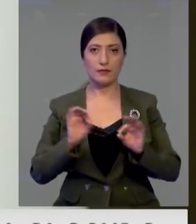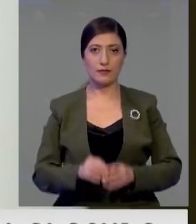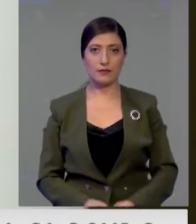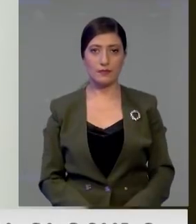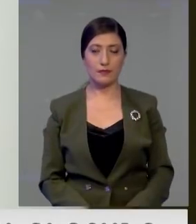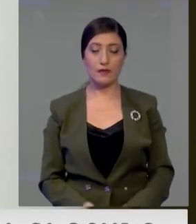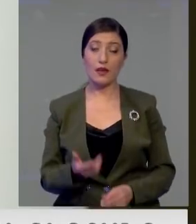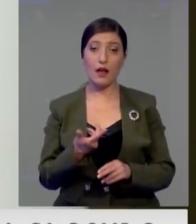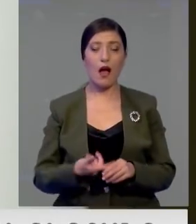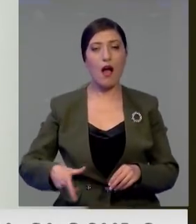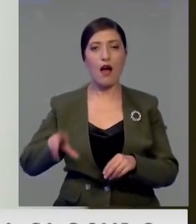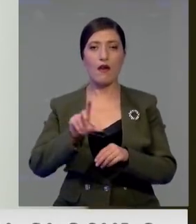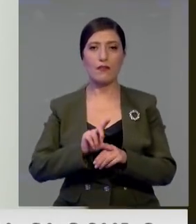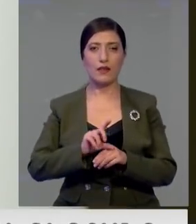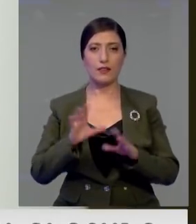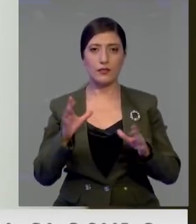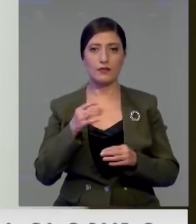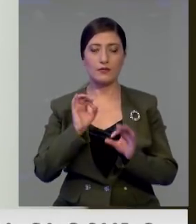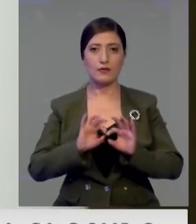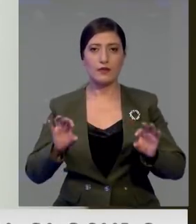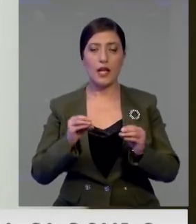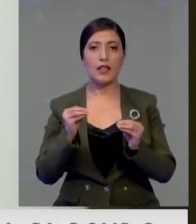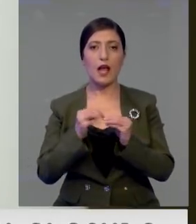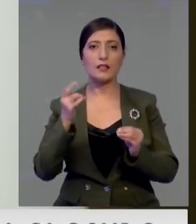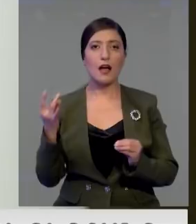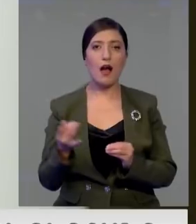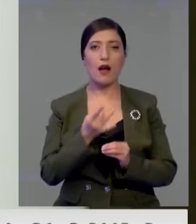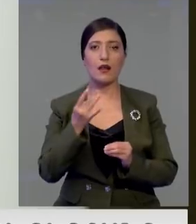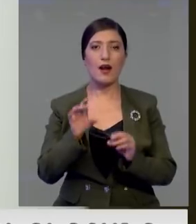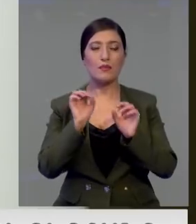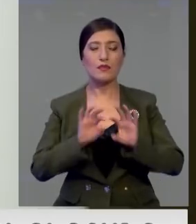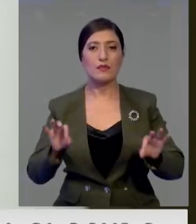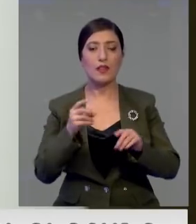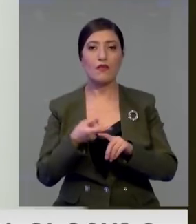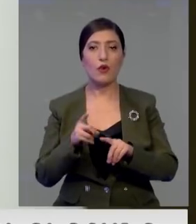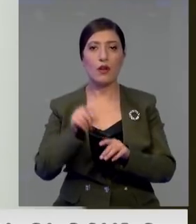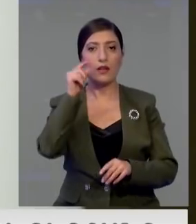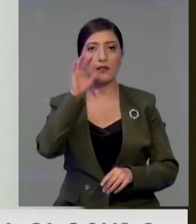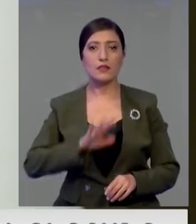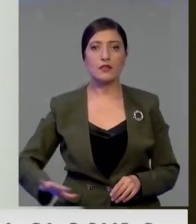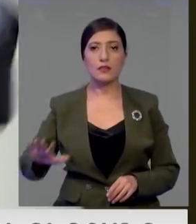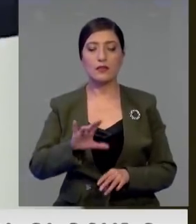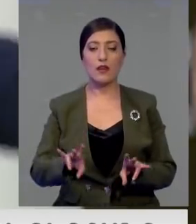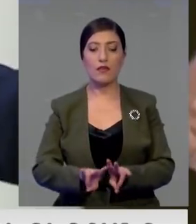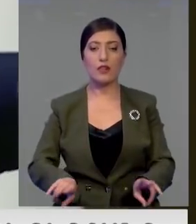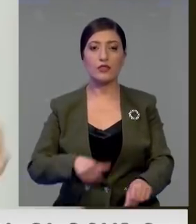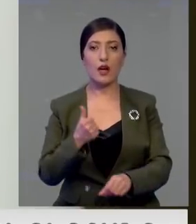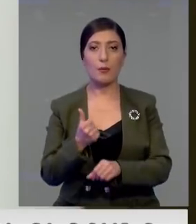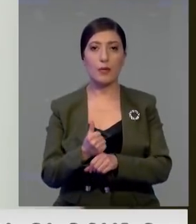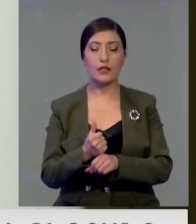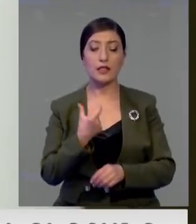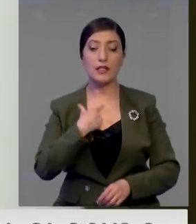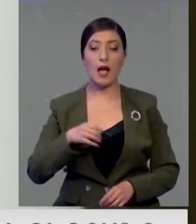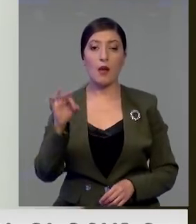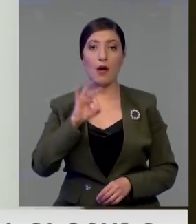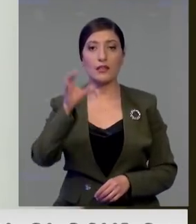շատ ավելի հայրենասիրական արտասանի, այդպես 10 անգամ արտասանի, որ հանրապետության վարչապետը, որ նախագահական, իր մասին